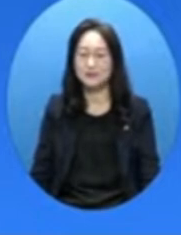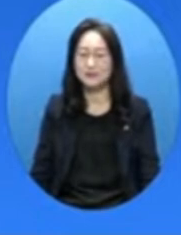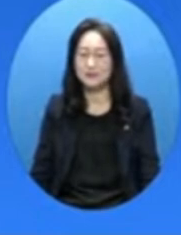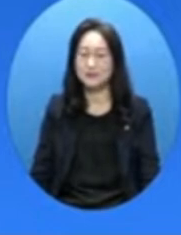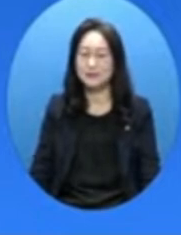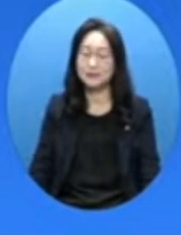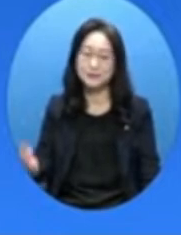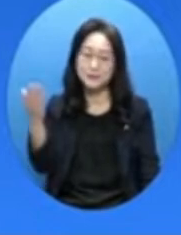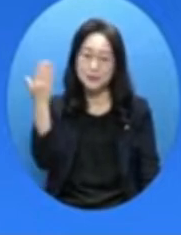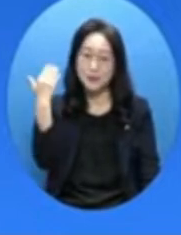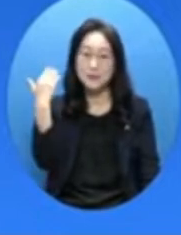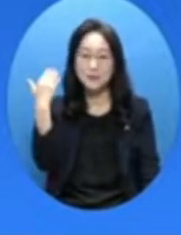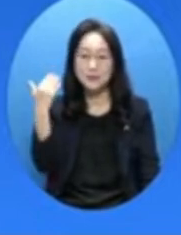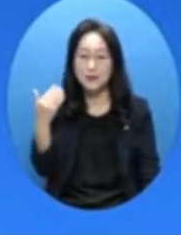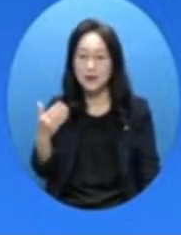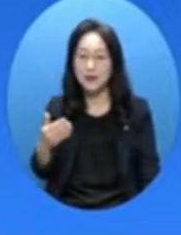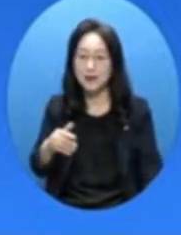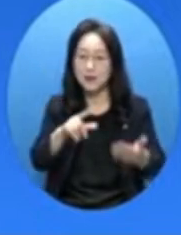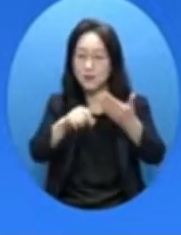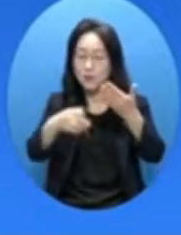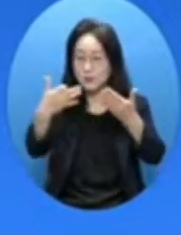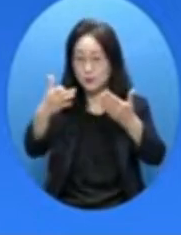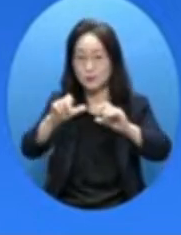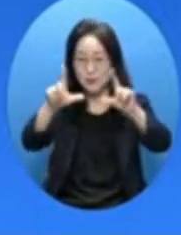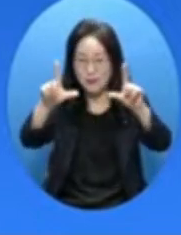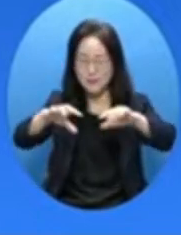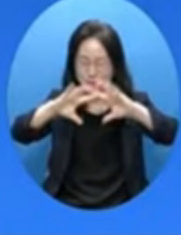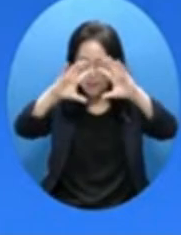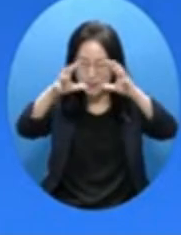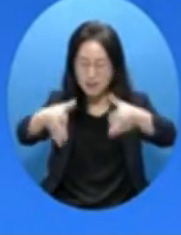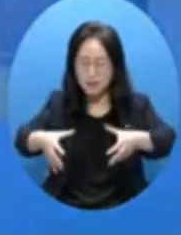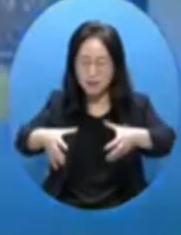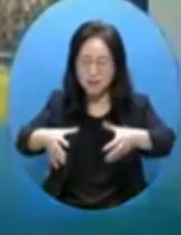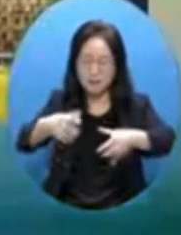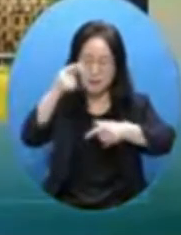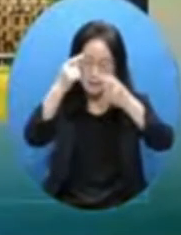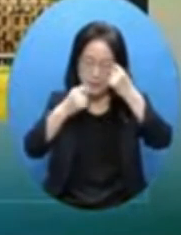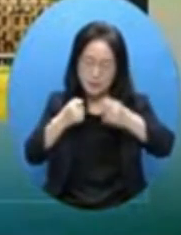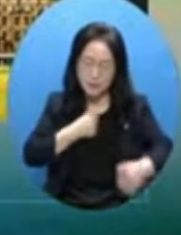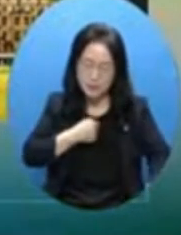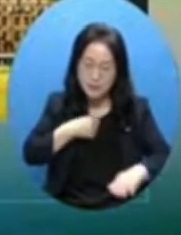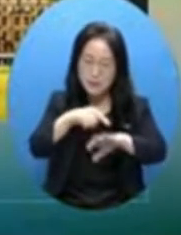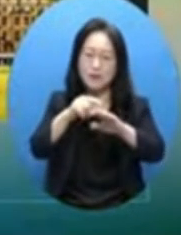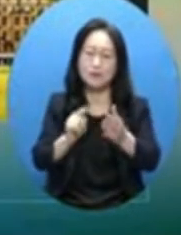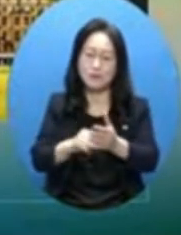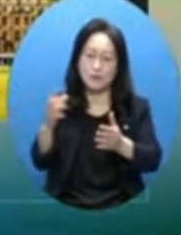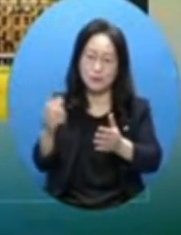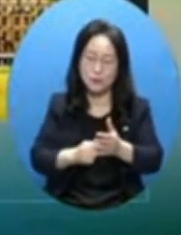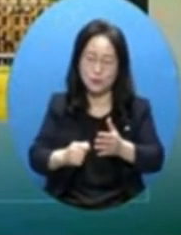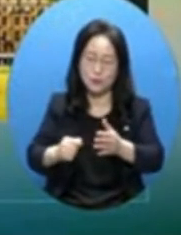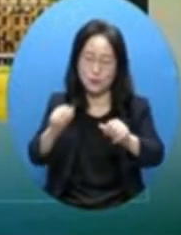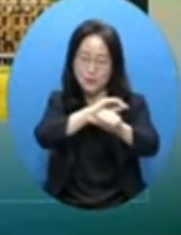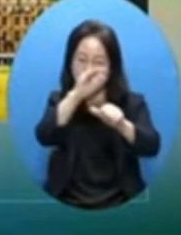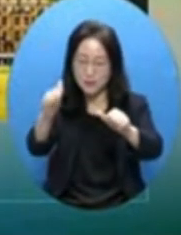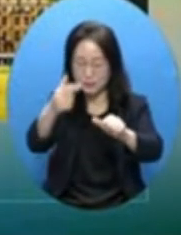지난 19일 전 세계가 애도하는 가운데 장례 예배가